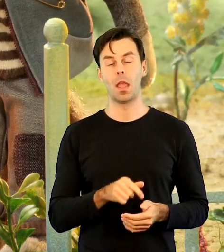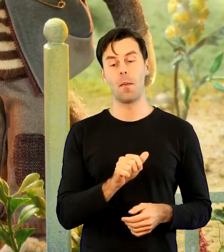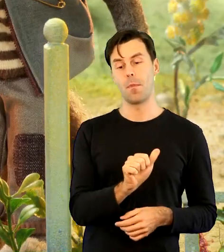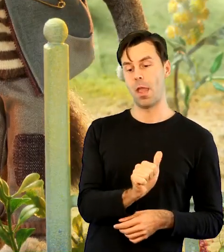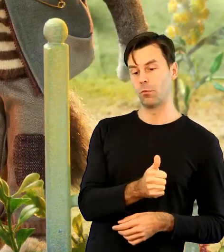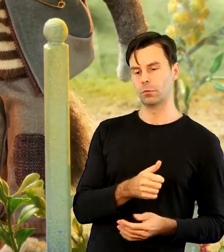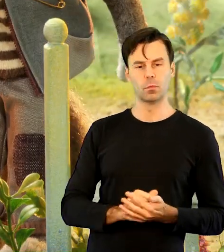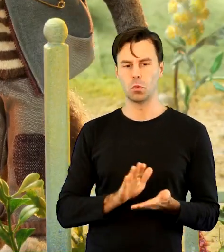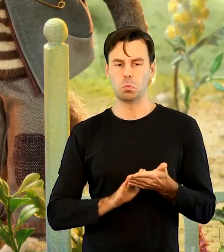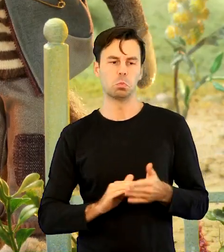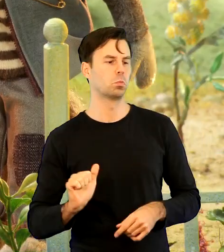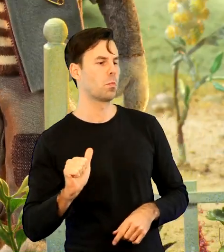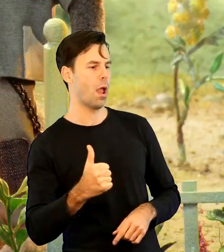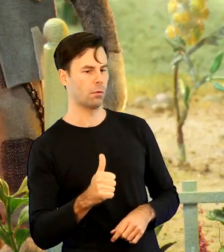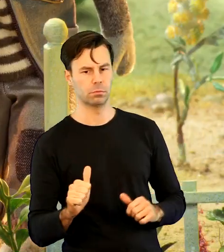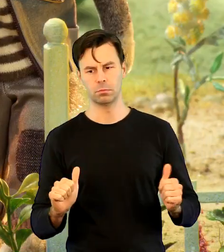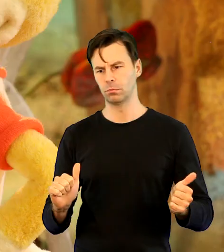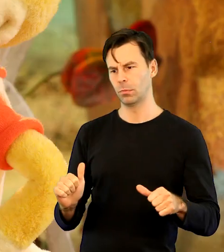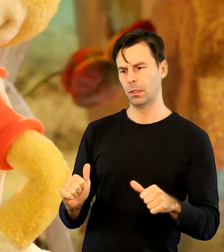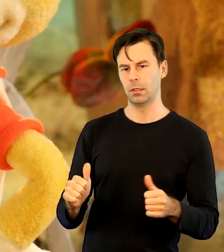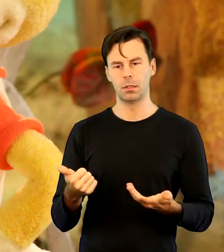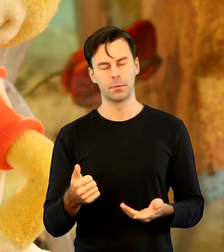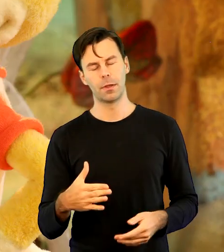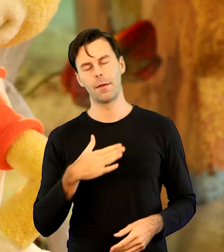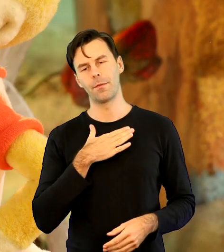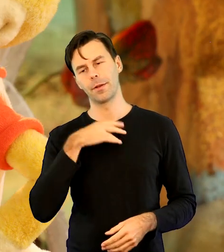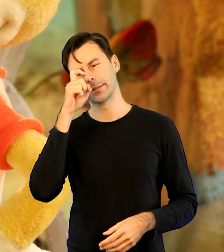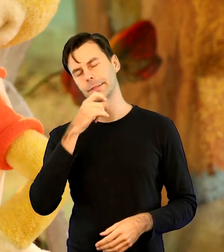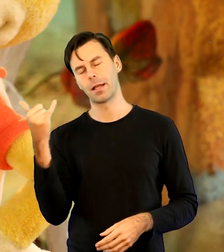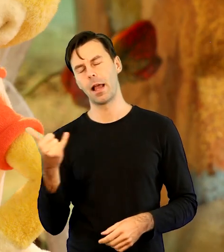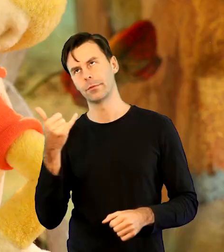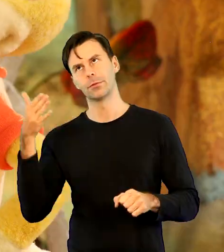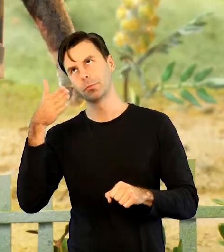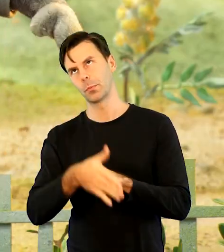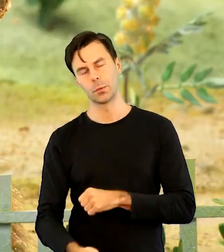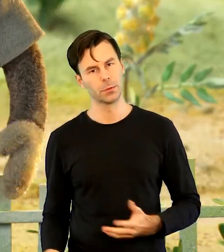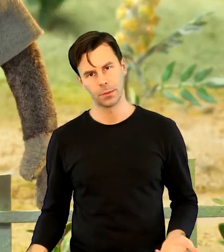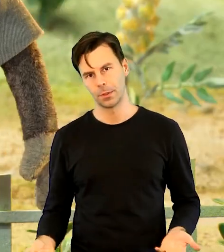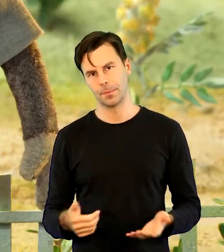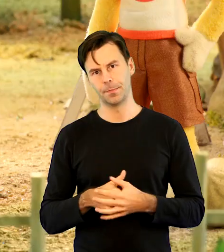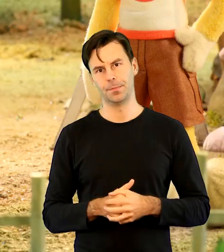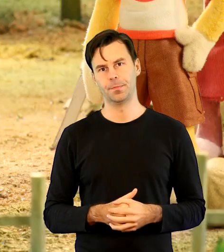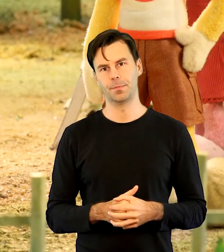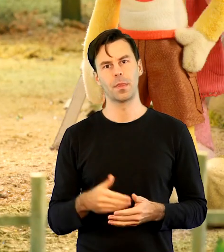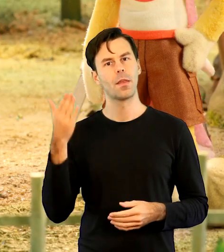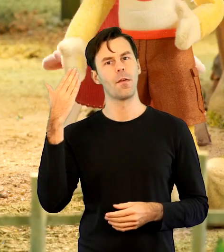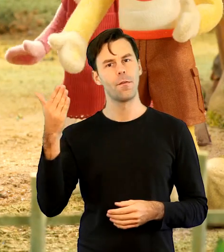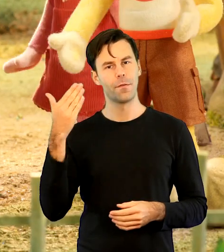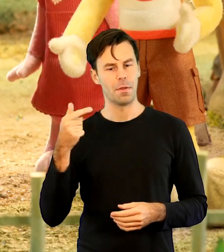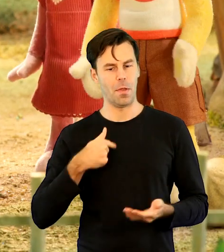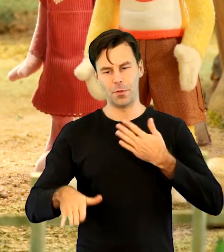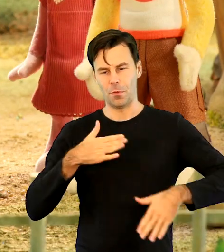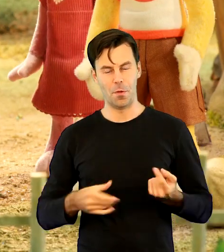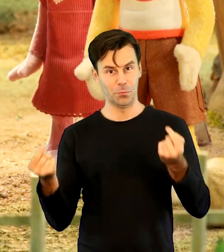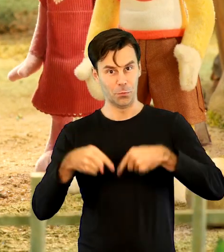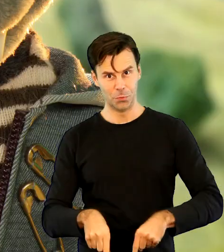Ty pierwszy. O nie, nie, nie, jakżebym śmiał. Ależ proszę. Fredek nie, i Waldek, ja proszę, jak ty, zwykle ale... spóźnieni. Witajcie, strasznie się